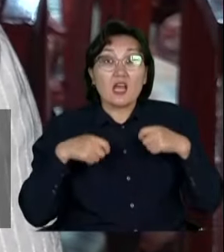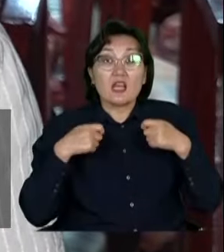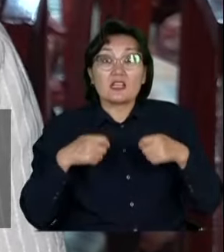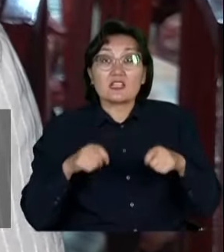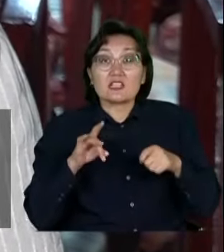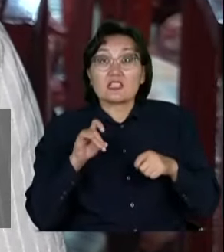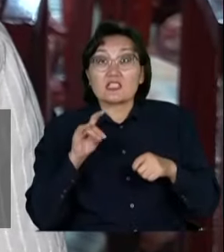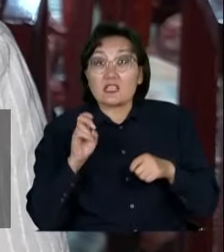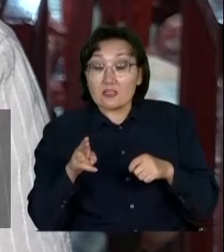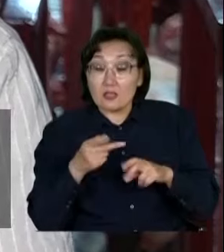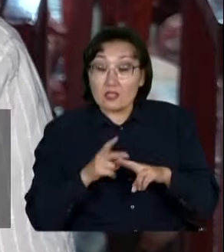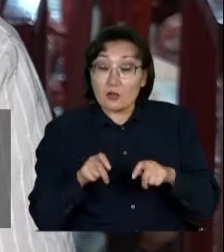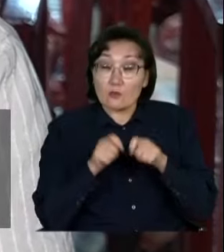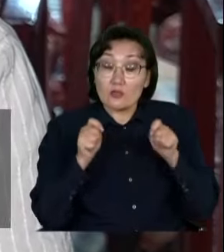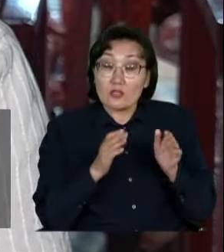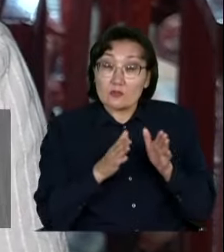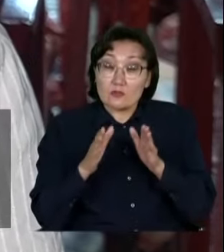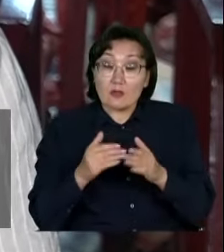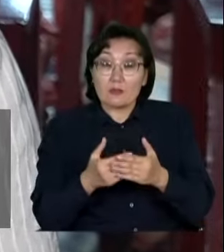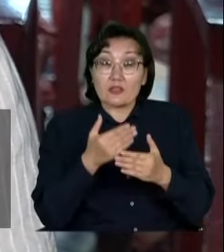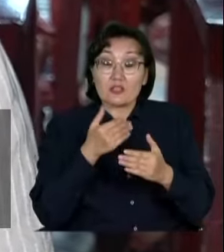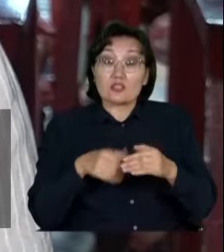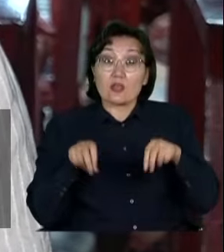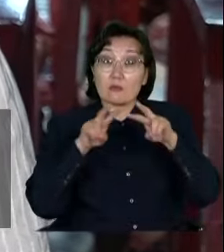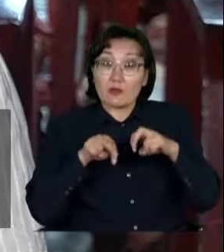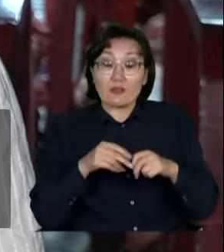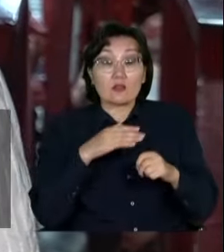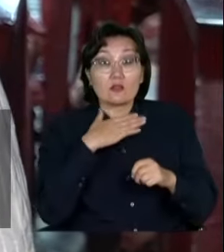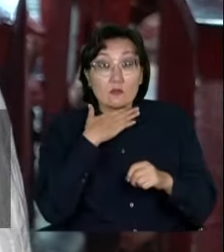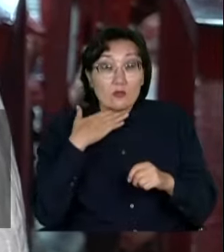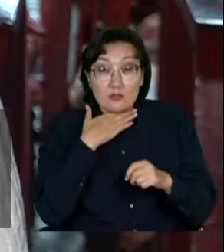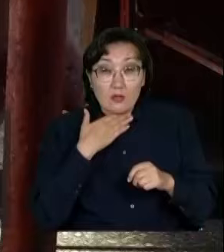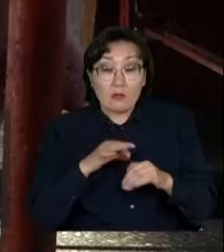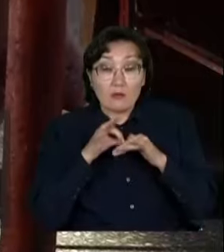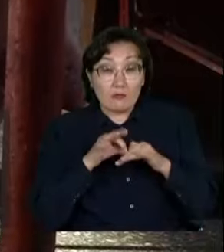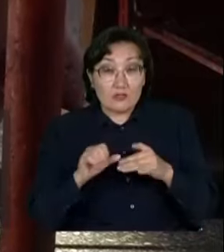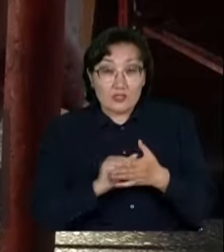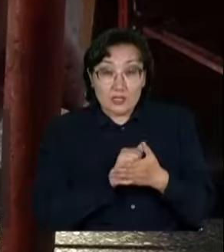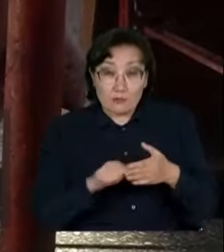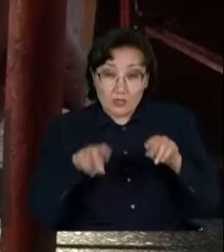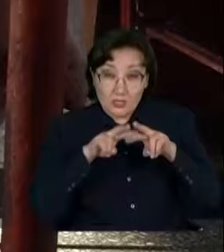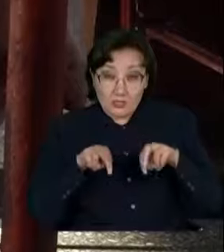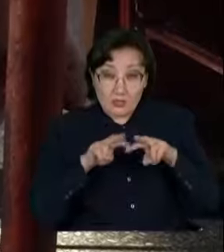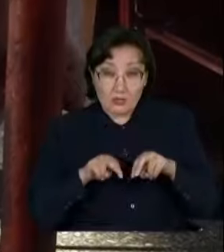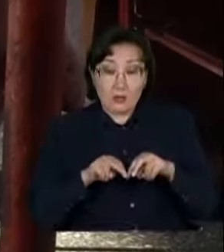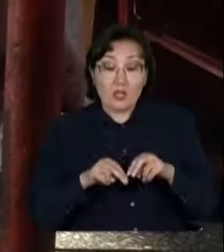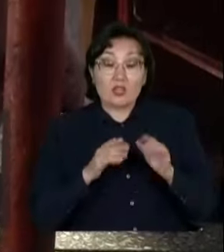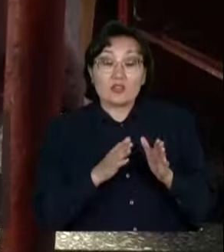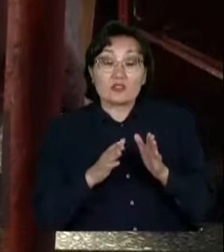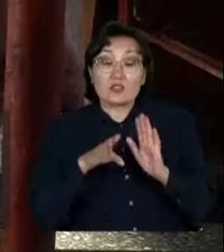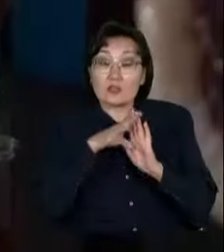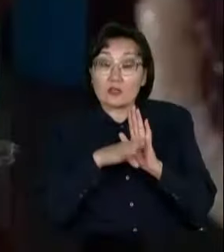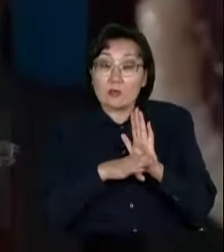открывают эту систему, прежде проверяют мясо, документы, проводят документарный осмотр. Эта система, она